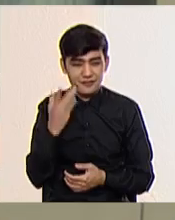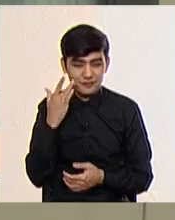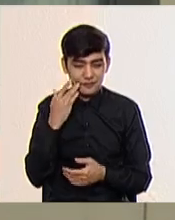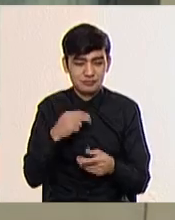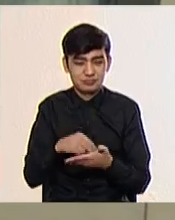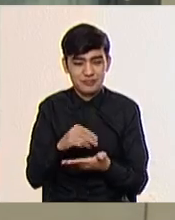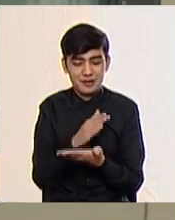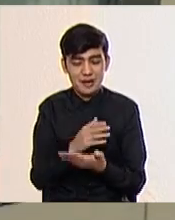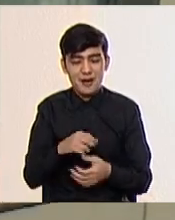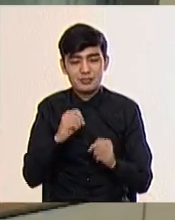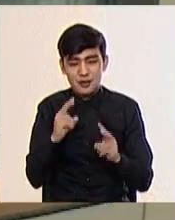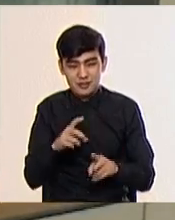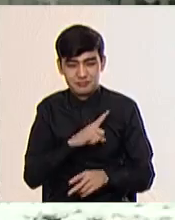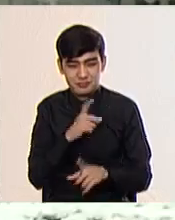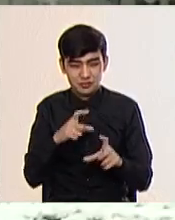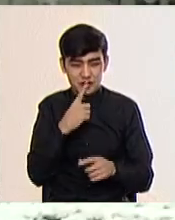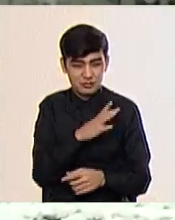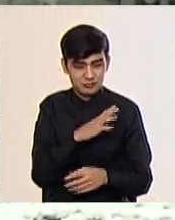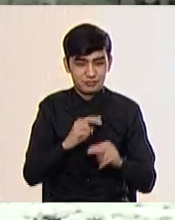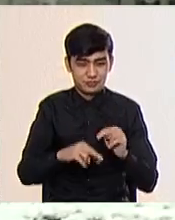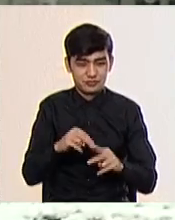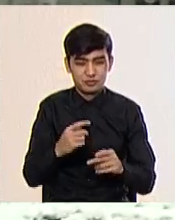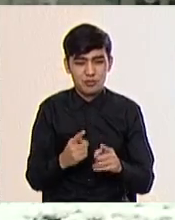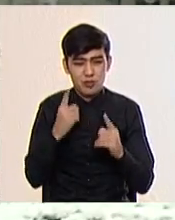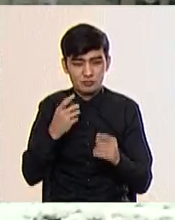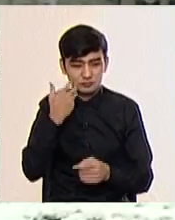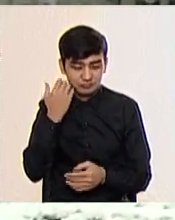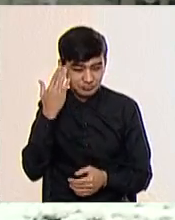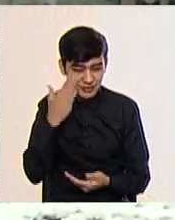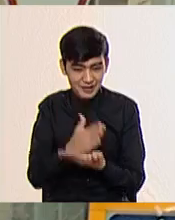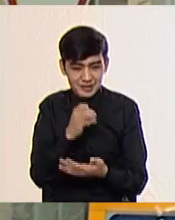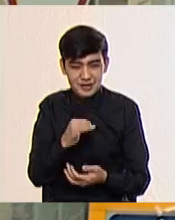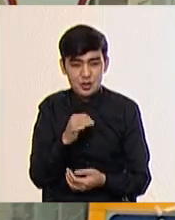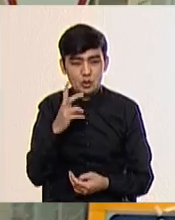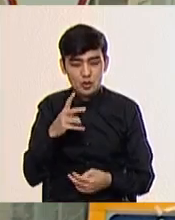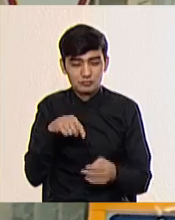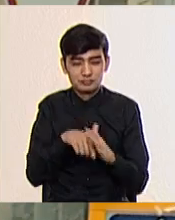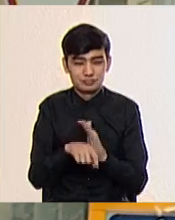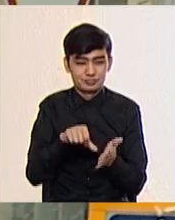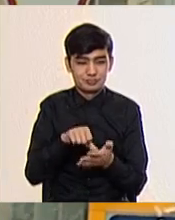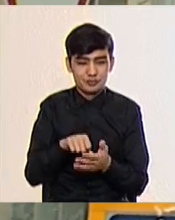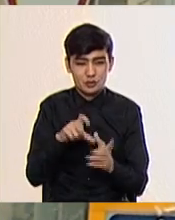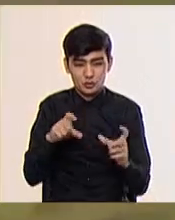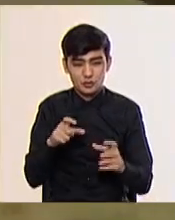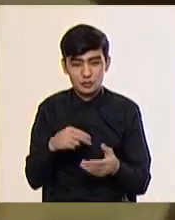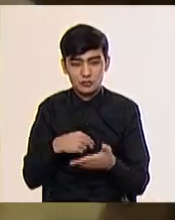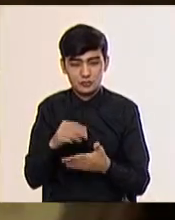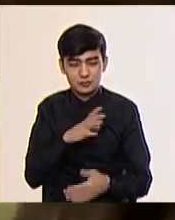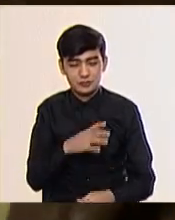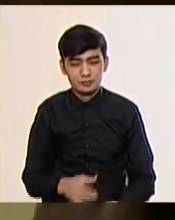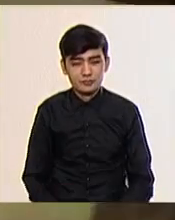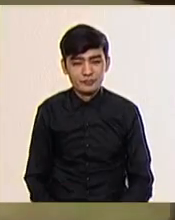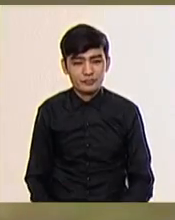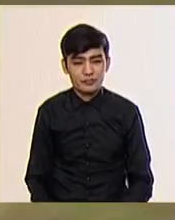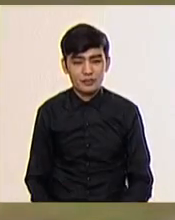спрос. Специалисты говорят, что застройщики гонятся за большой прибылью и предполагают, кто может стать их клиентами. Цены